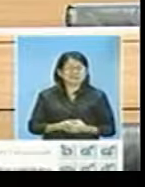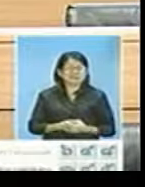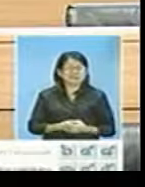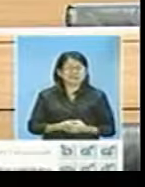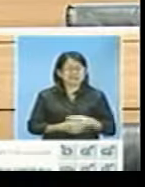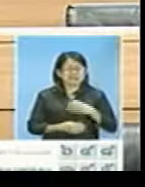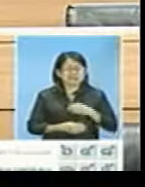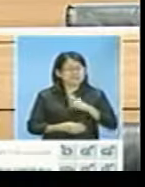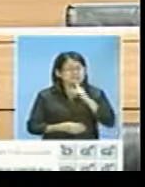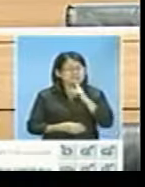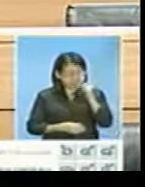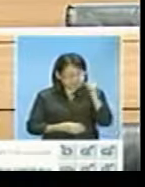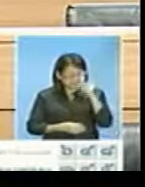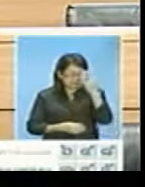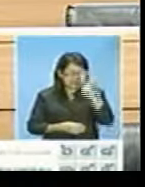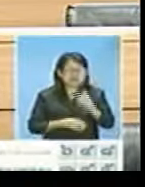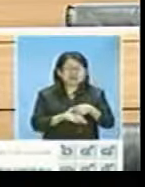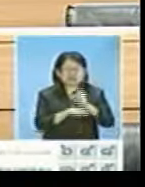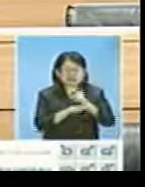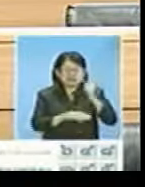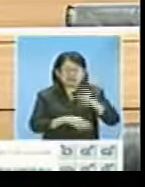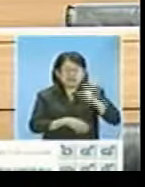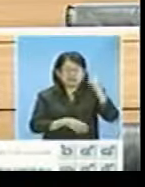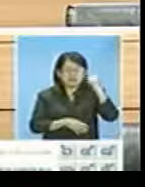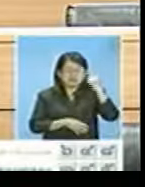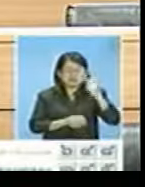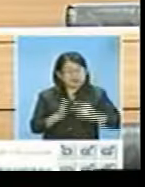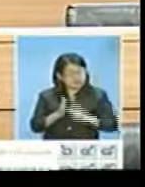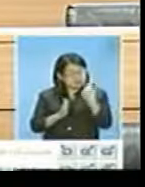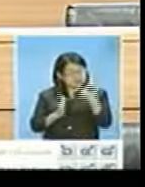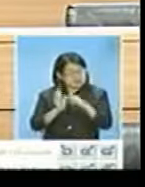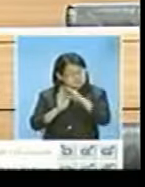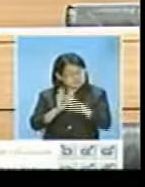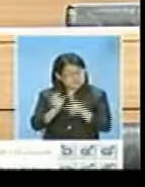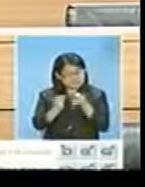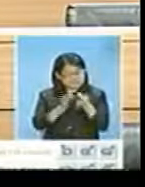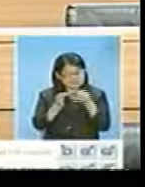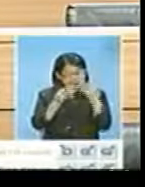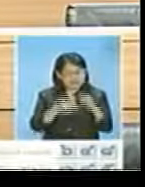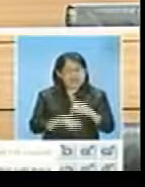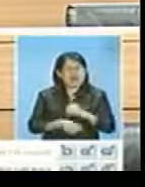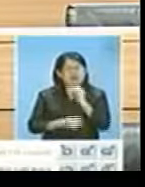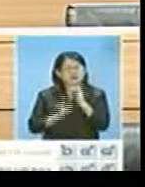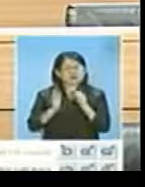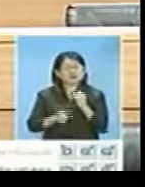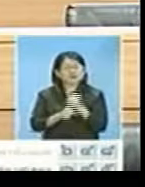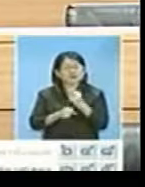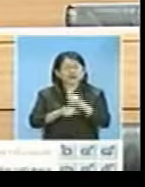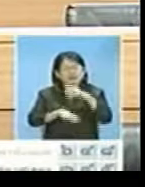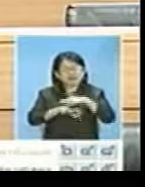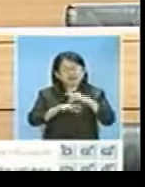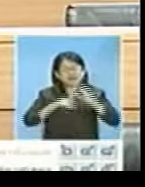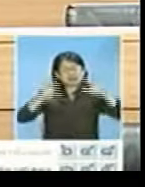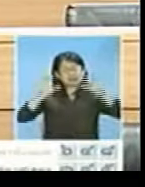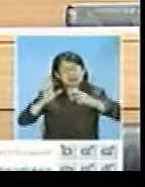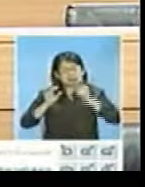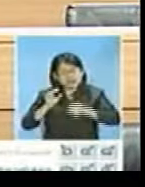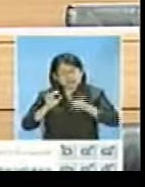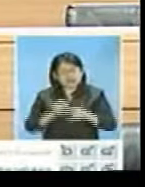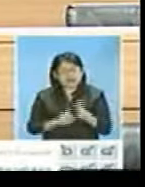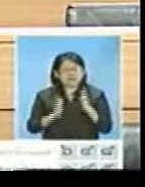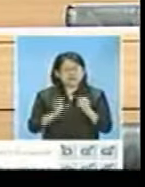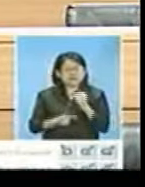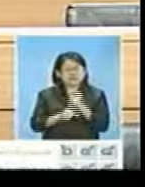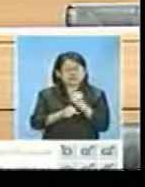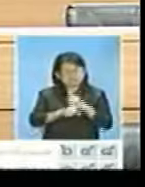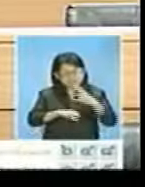ที่ผมพูดอย่างนี้ท่านประธานต้องรู้ใช่ไหมครับผมขึ้นต้นไว้แล้วว่าที่ผมไม่ข้าราชการประจำที่ผมไม่นักการเมืองนี่ไปร่าง